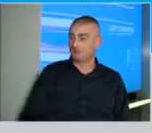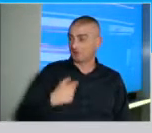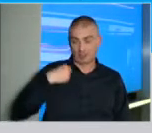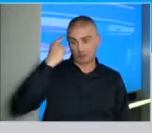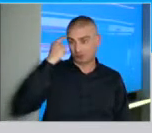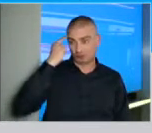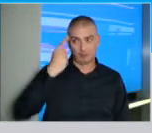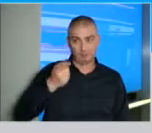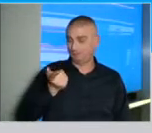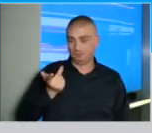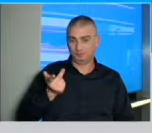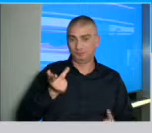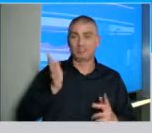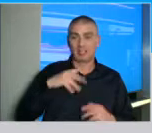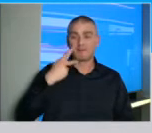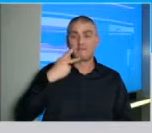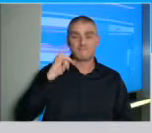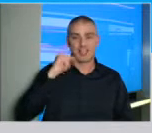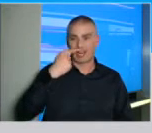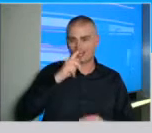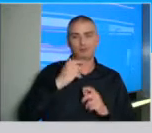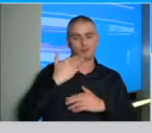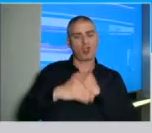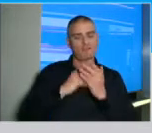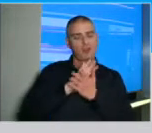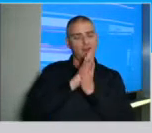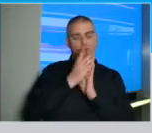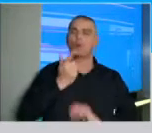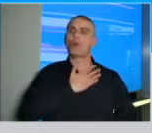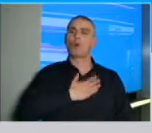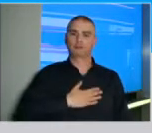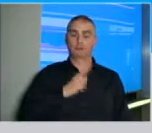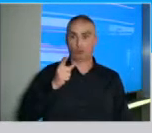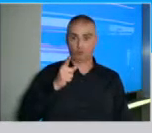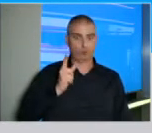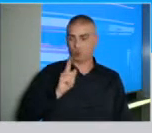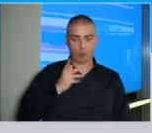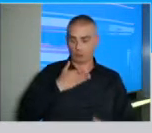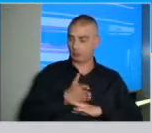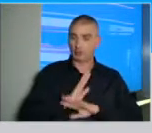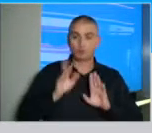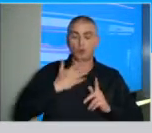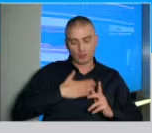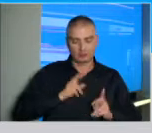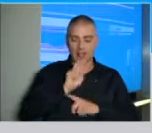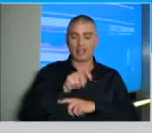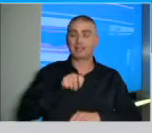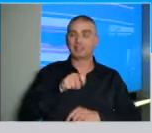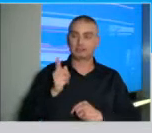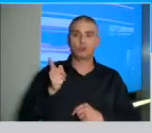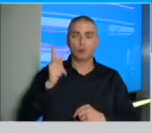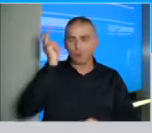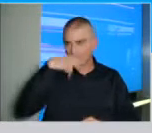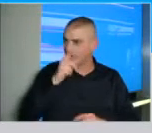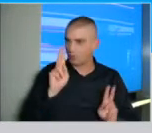חושב שזה אותו, גם פייגלין עובר את אותו תהליך, פייגלין רוצה, הוא גם לא נכנס, הוא רוצה להיכנס לכנסת, הוא